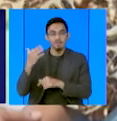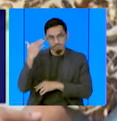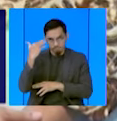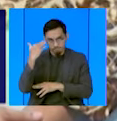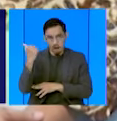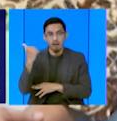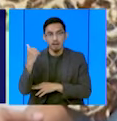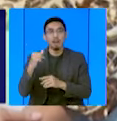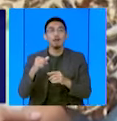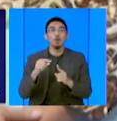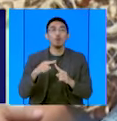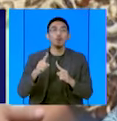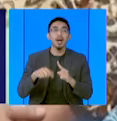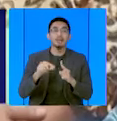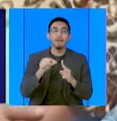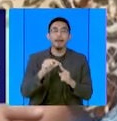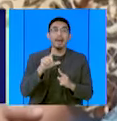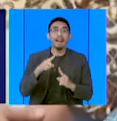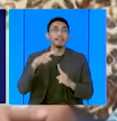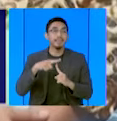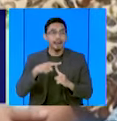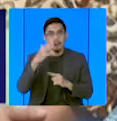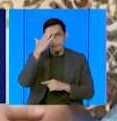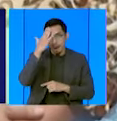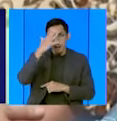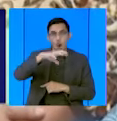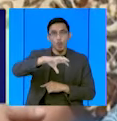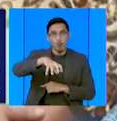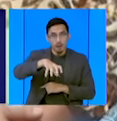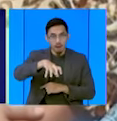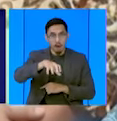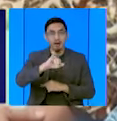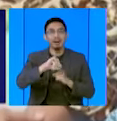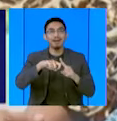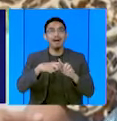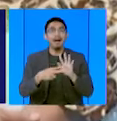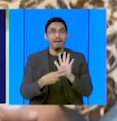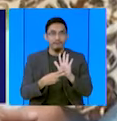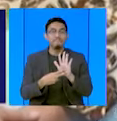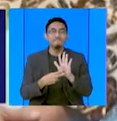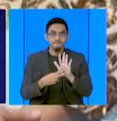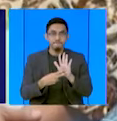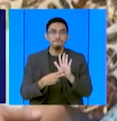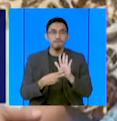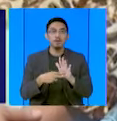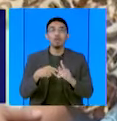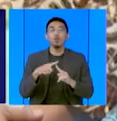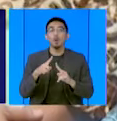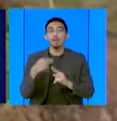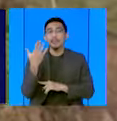tadi sebagai PLT Kepala dan Wakil Kepala IKN, Otorita IKN. Tugasnya juga sedikit tadi sudah